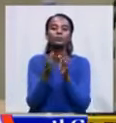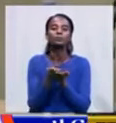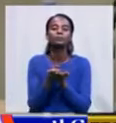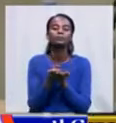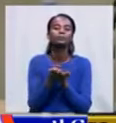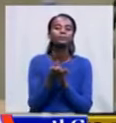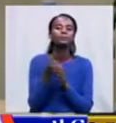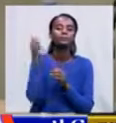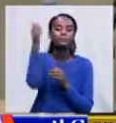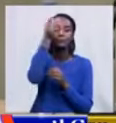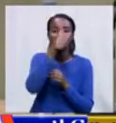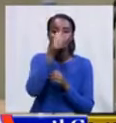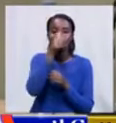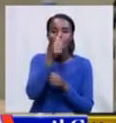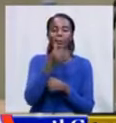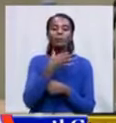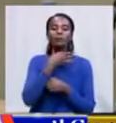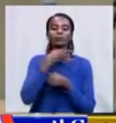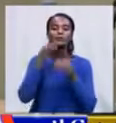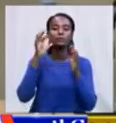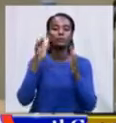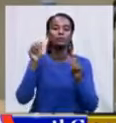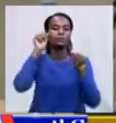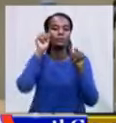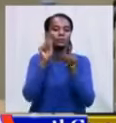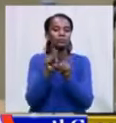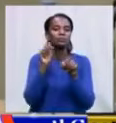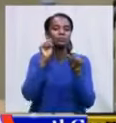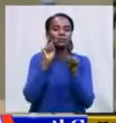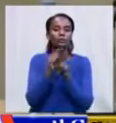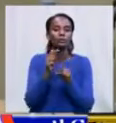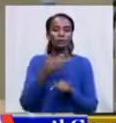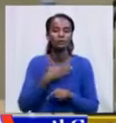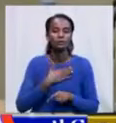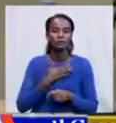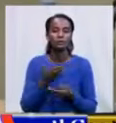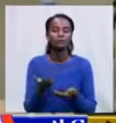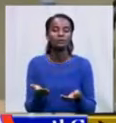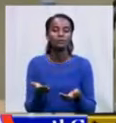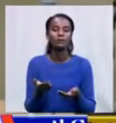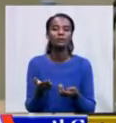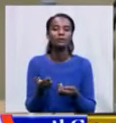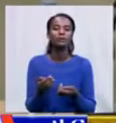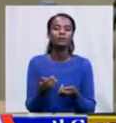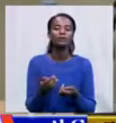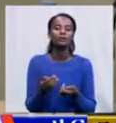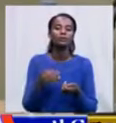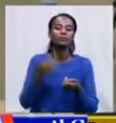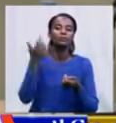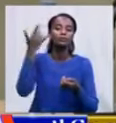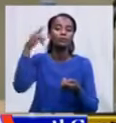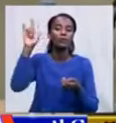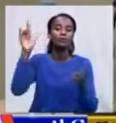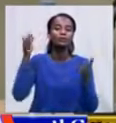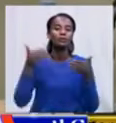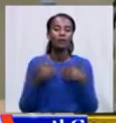የኢትዮጵያ ሙስሊሞች ወንድሞቻችን እህቶቻችን እንደውም በውጭ አላችሁ